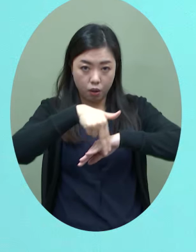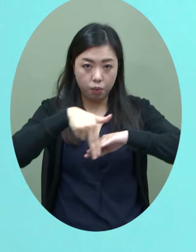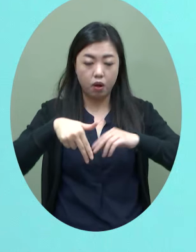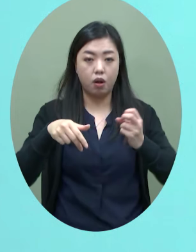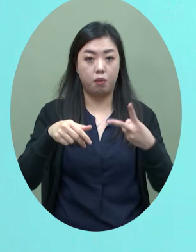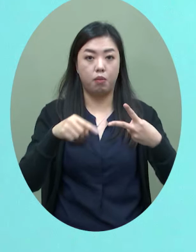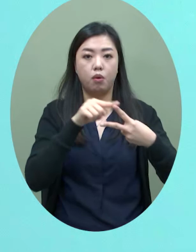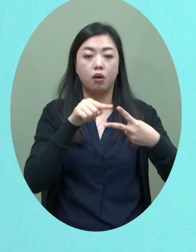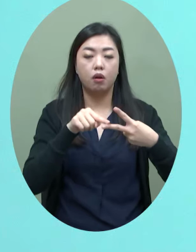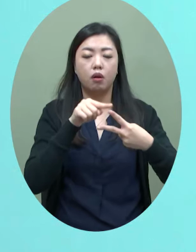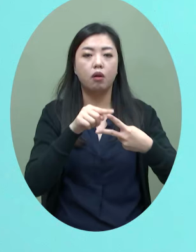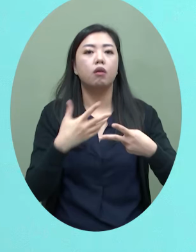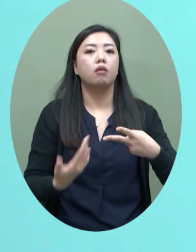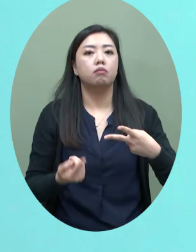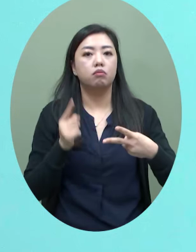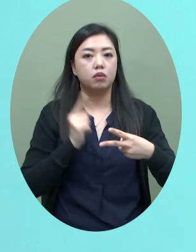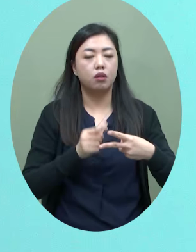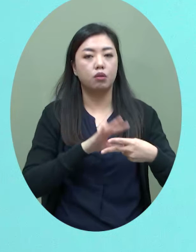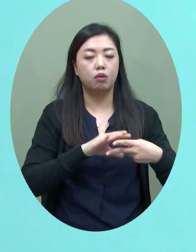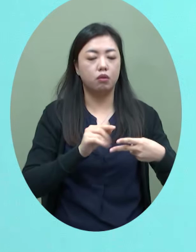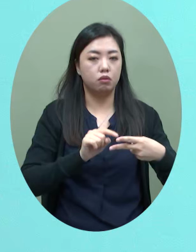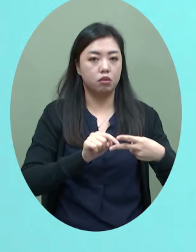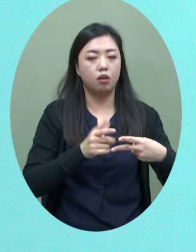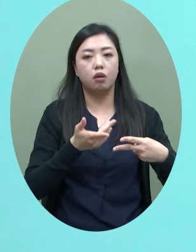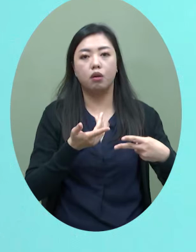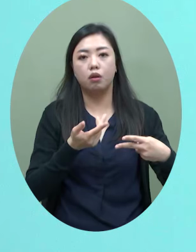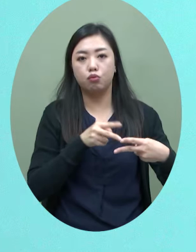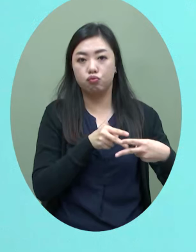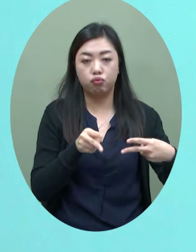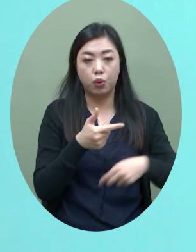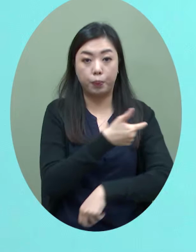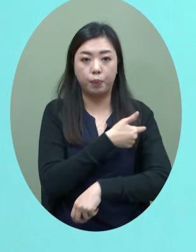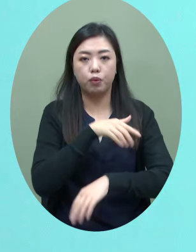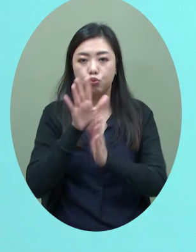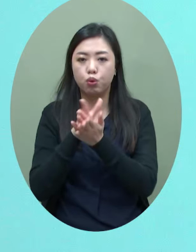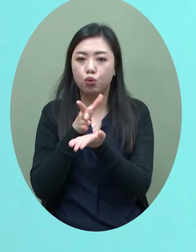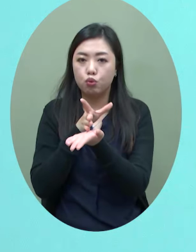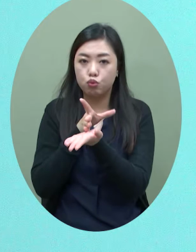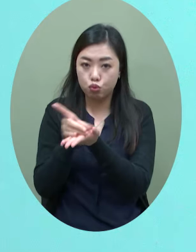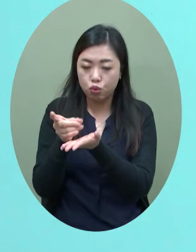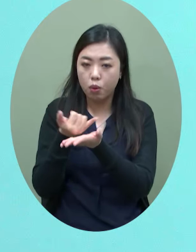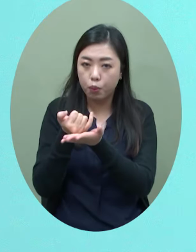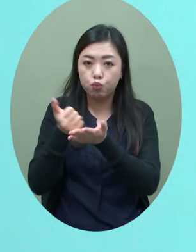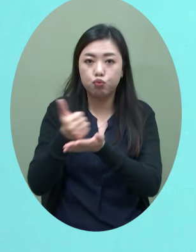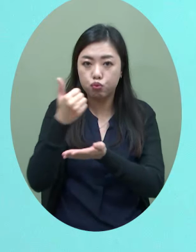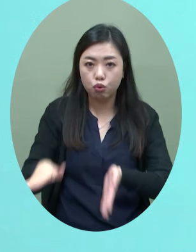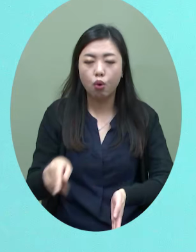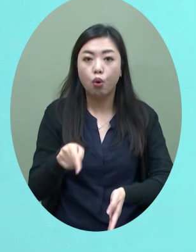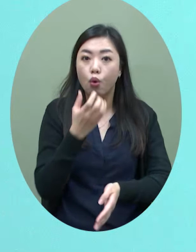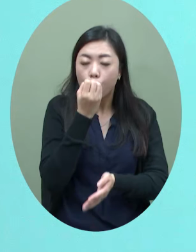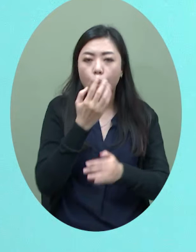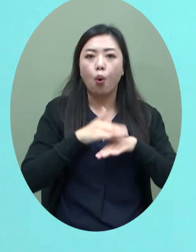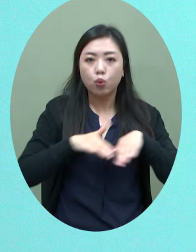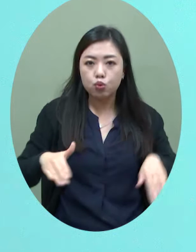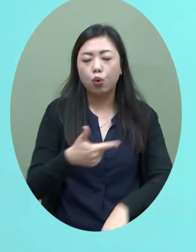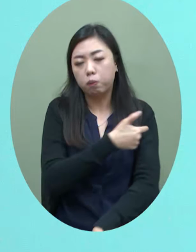款嘅疫苗咧，都係同樣經過專家嘅評估。是在香港安全有效可以